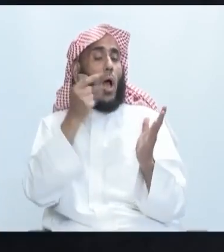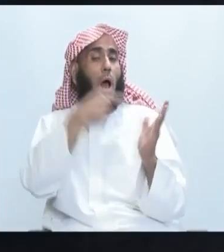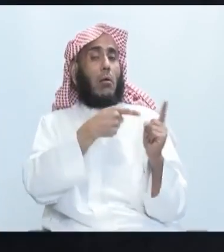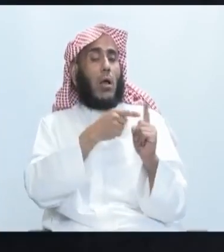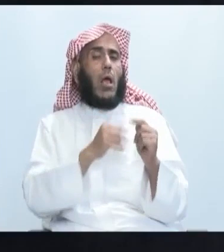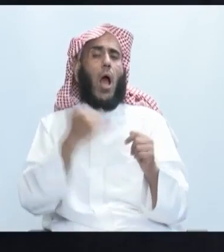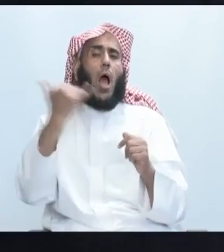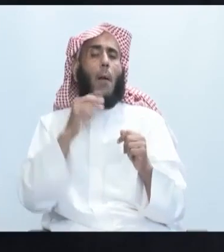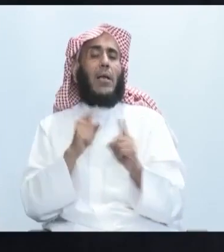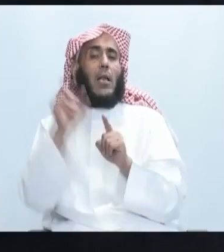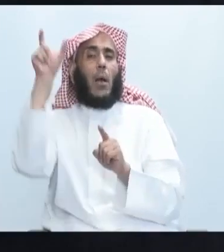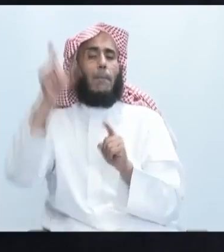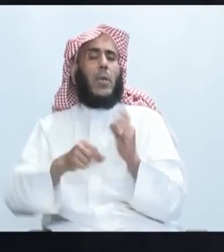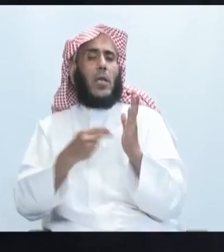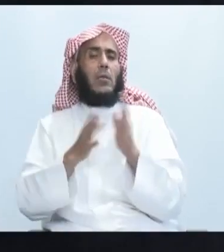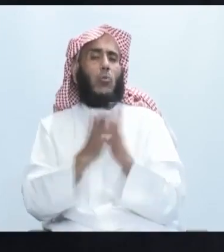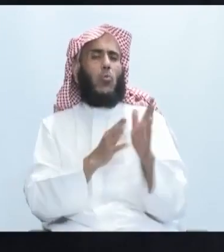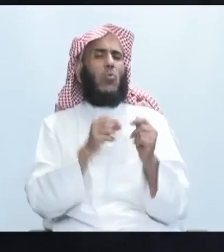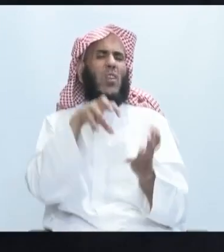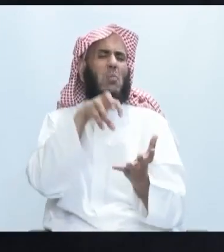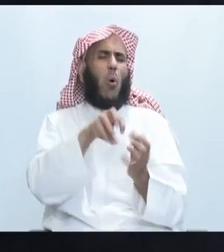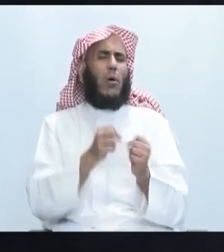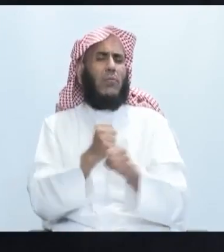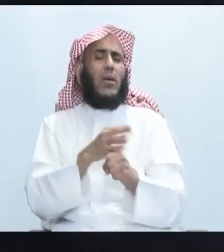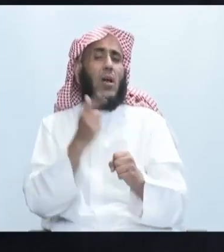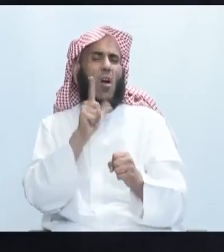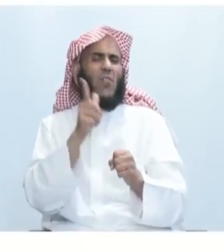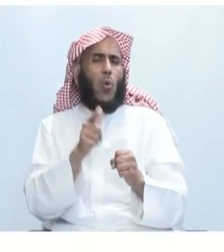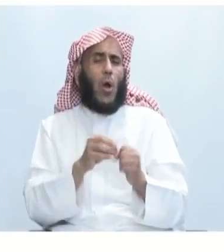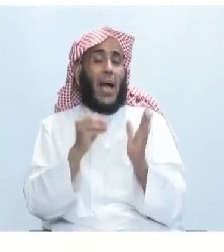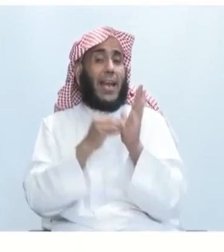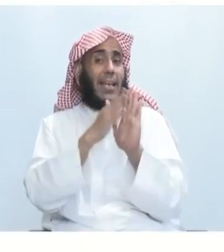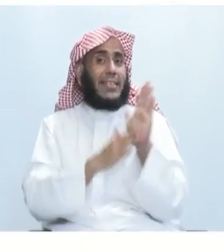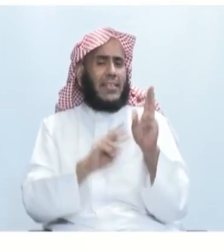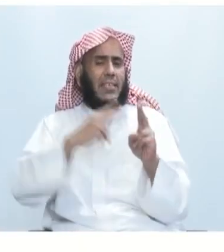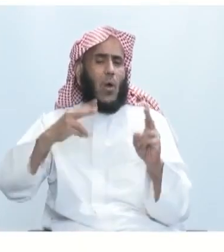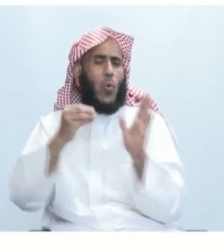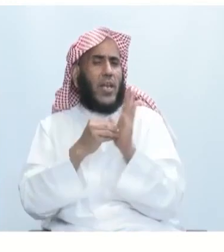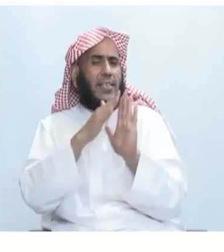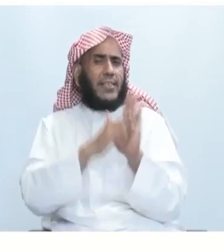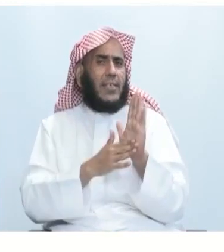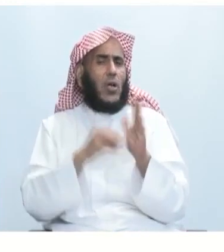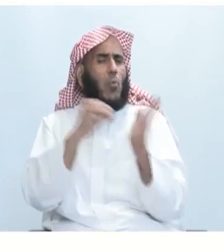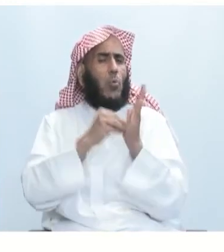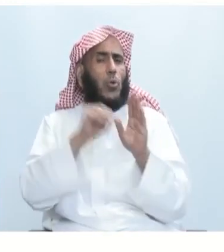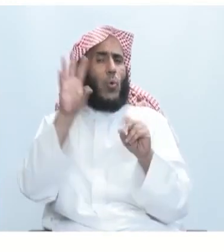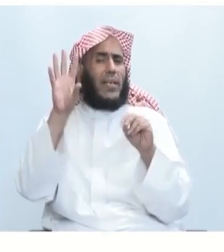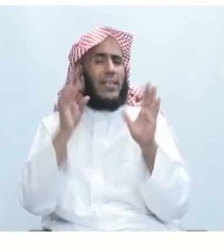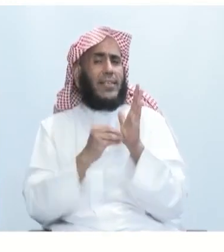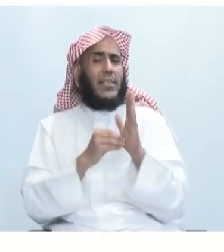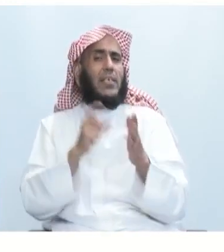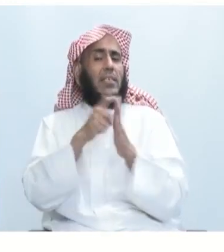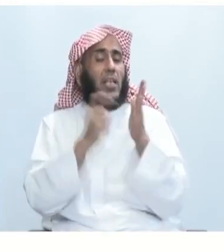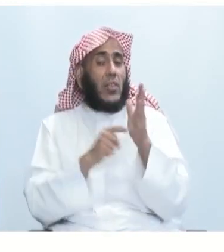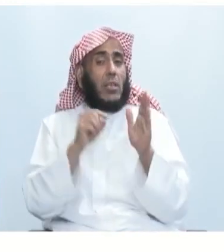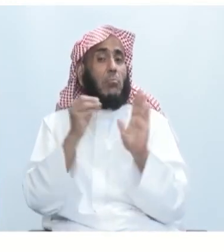اهم ما يتعلق بالكاتب ظروف الموقف طبعا في اللغه النص طبعا نوع النص محتوى النص تنظيم